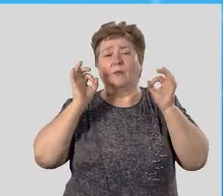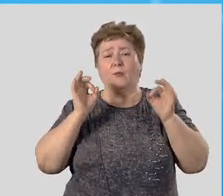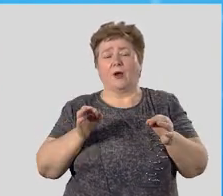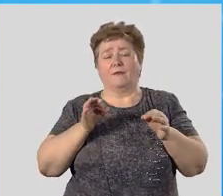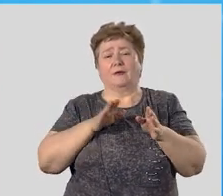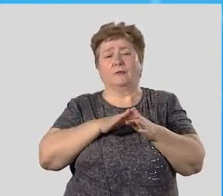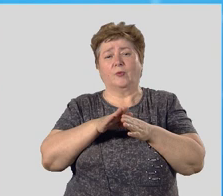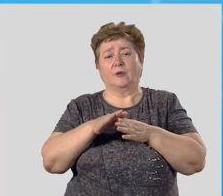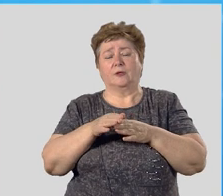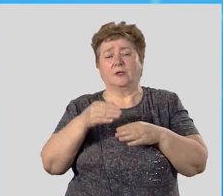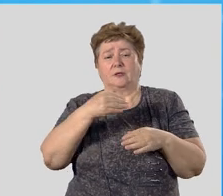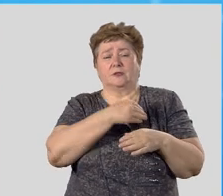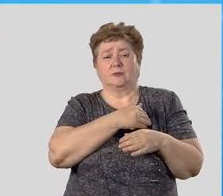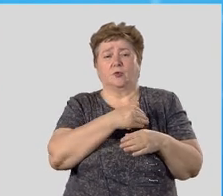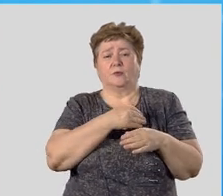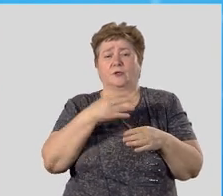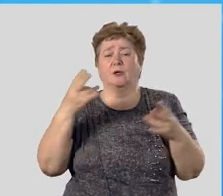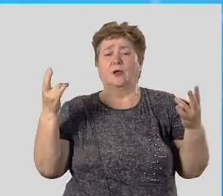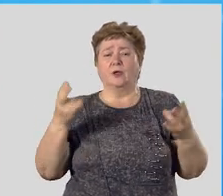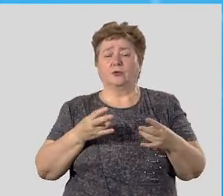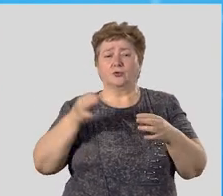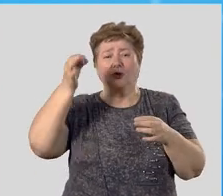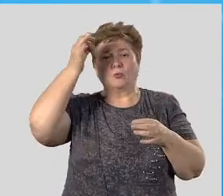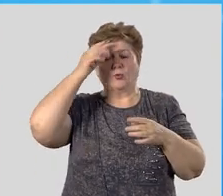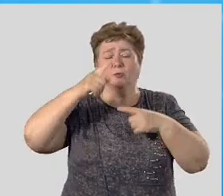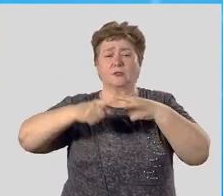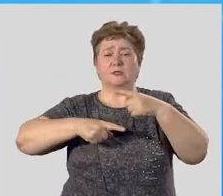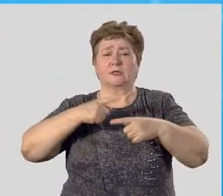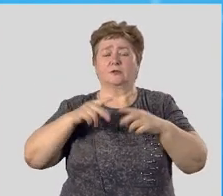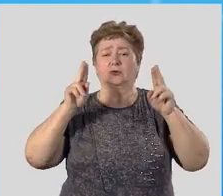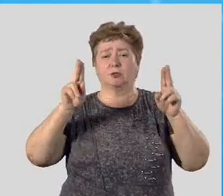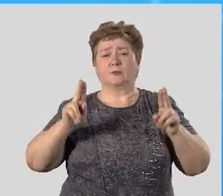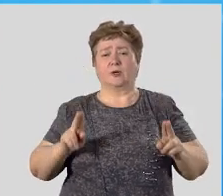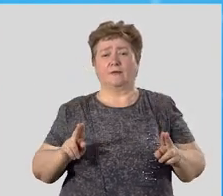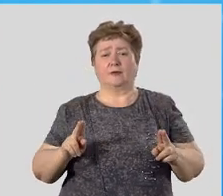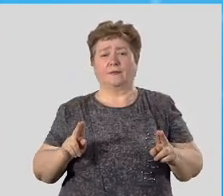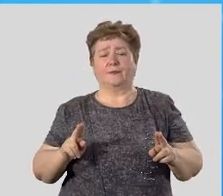правильного использования термометра нужно помнить следующие правила.